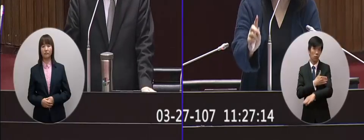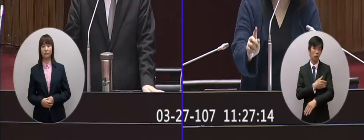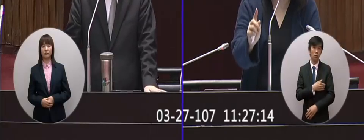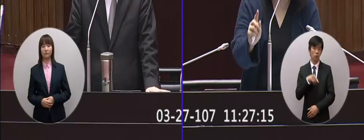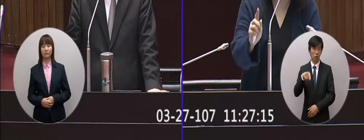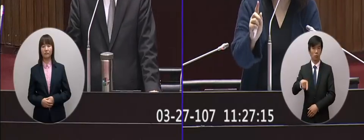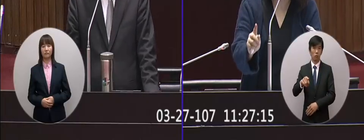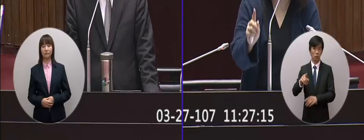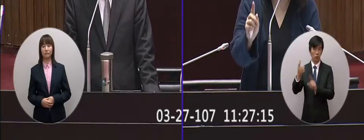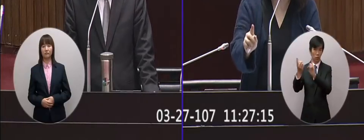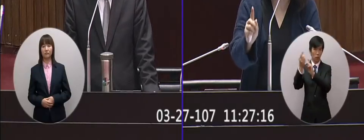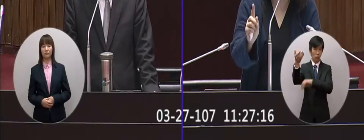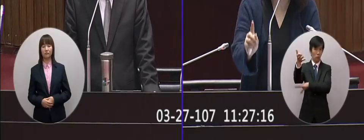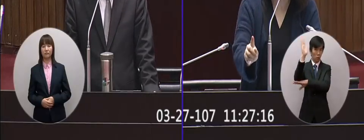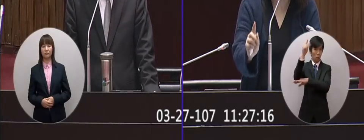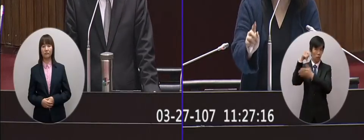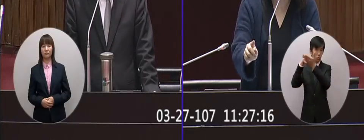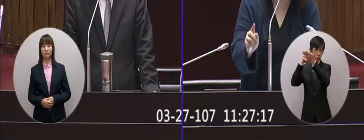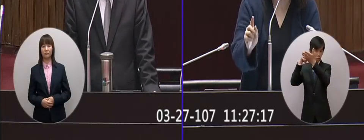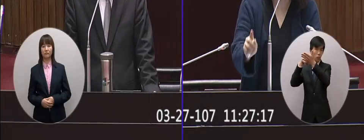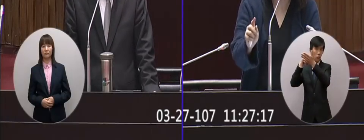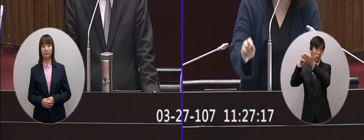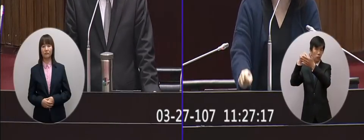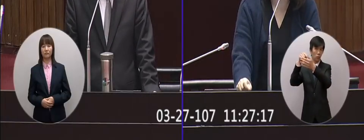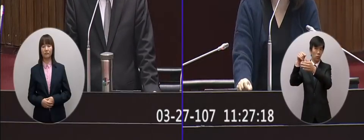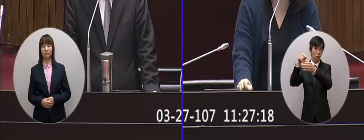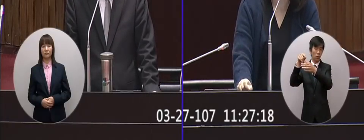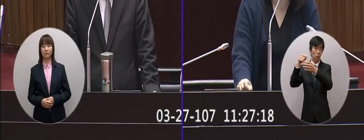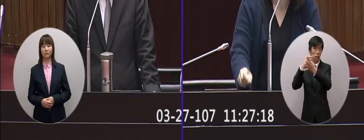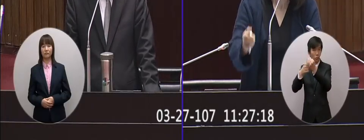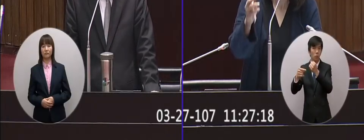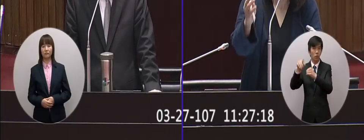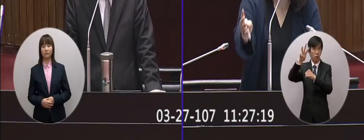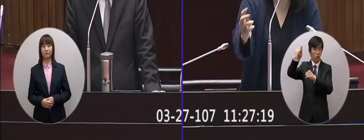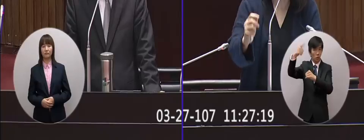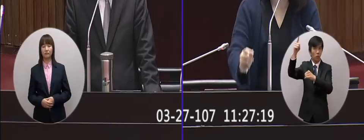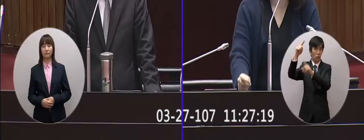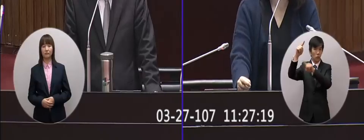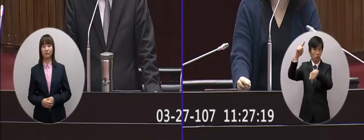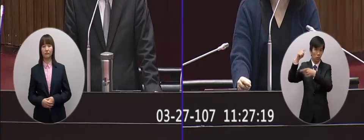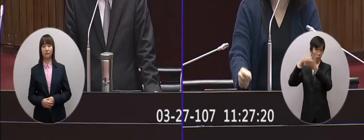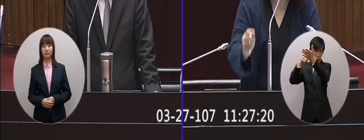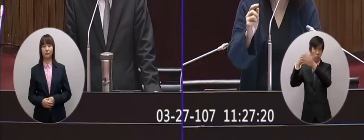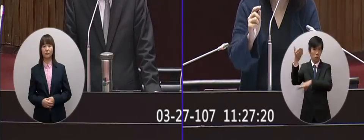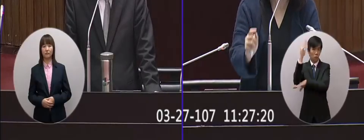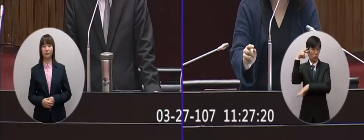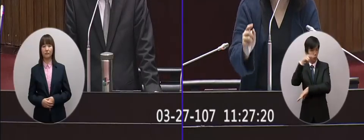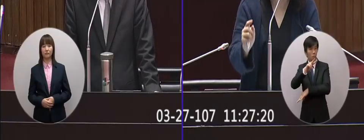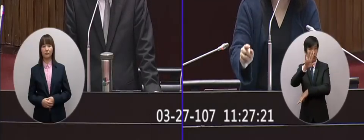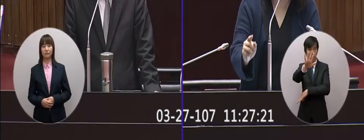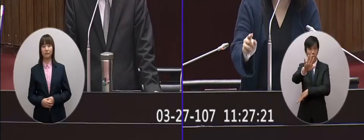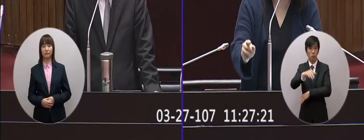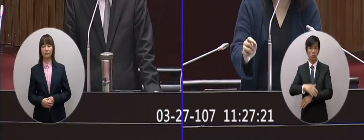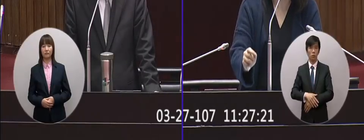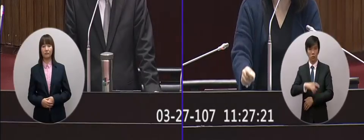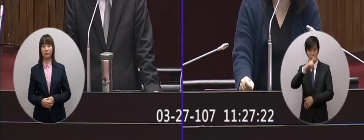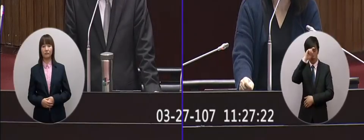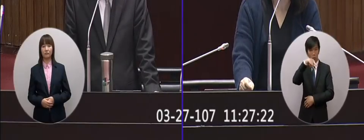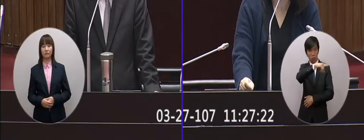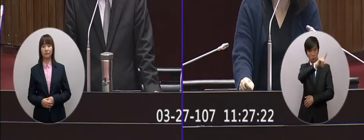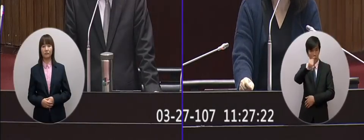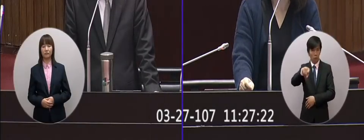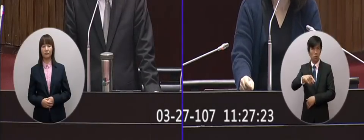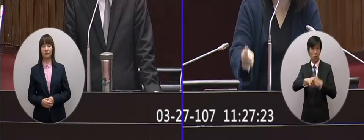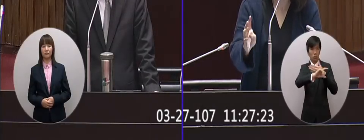向政府提交一份3123人的联署请愿书，然后政府看到了就尊重当地原住民